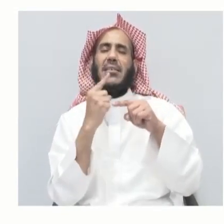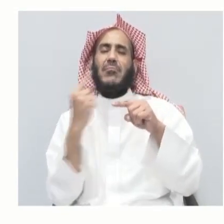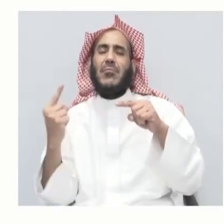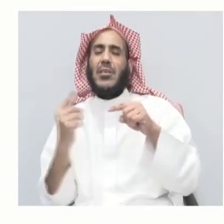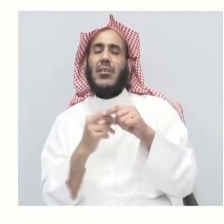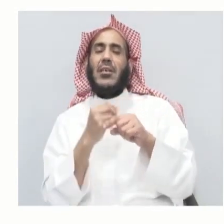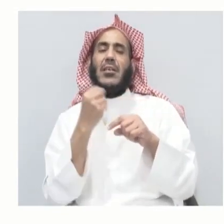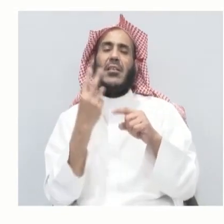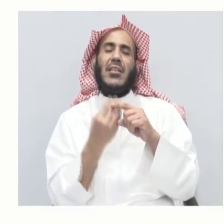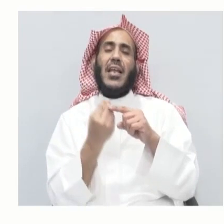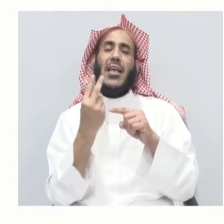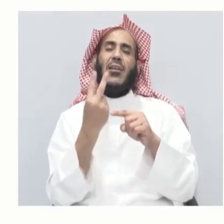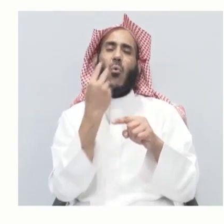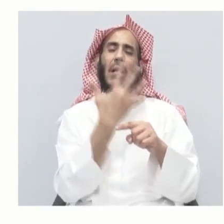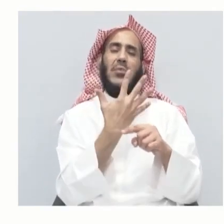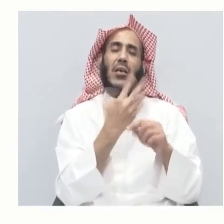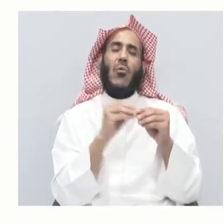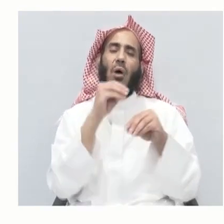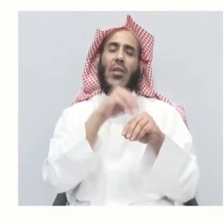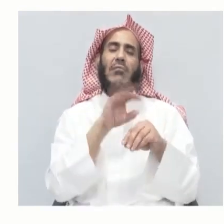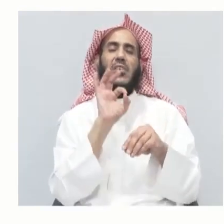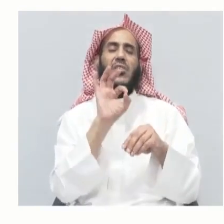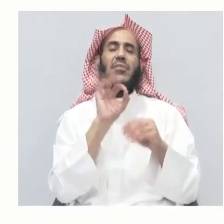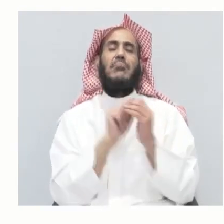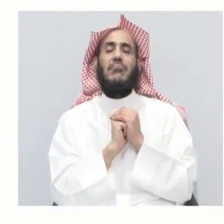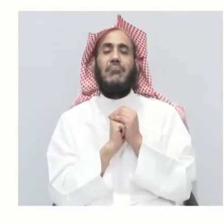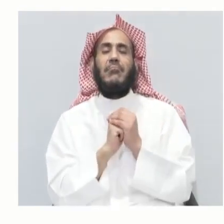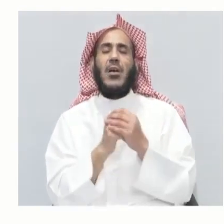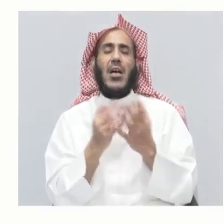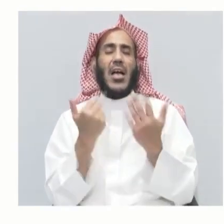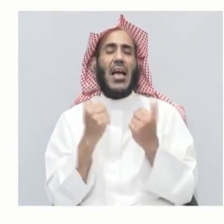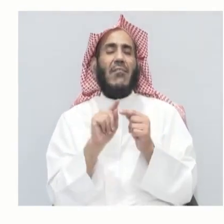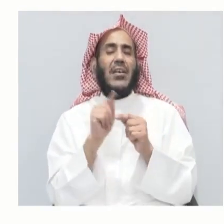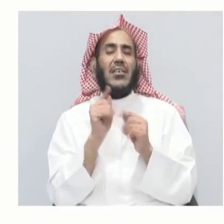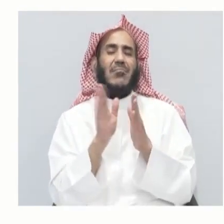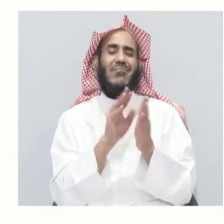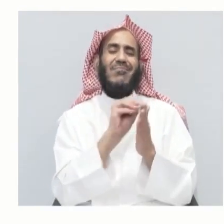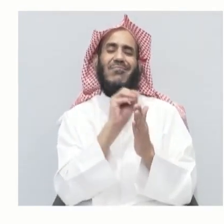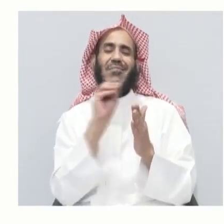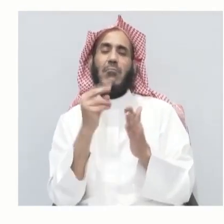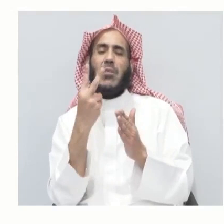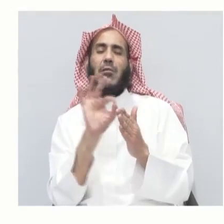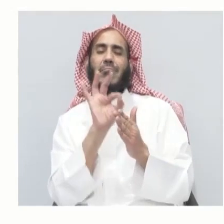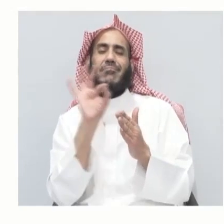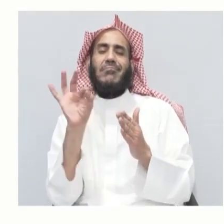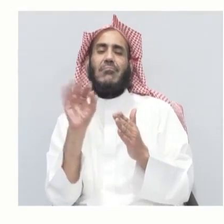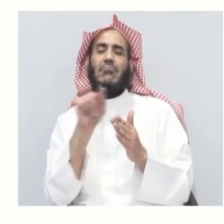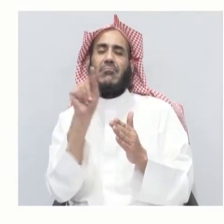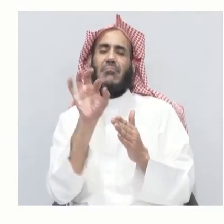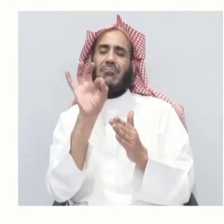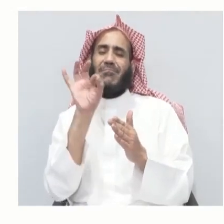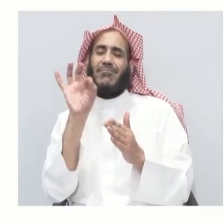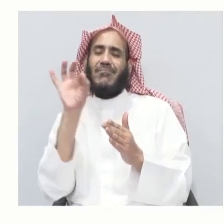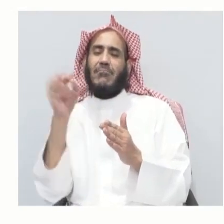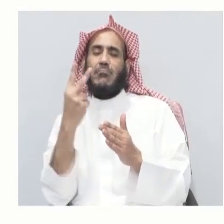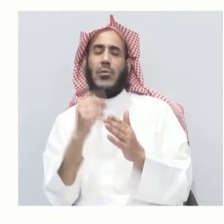2 خمسه واضف ماذا صفرا بهذه الطريقه كانت الفاصله هنا حركتها منزلتين فبالتالي